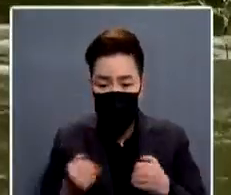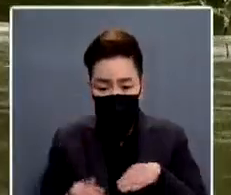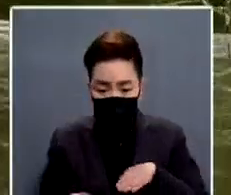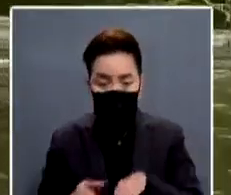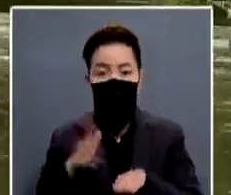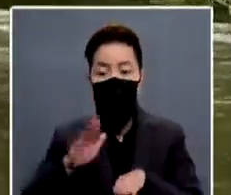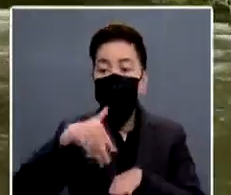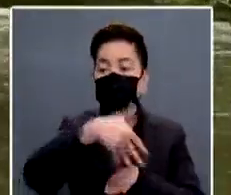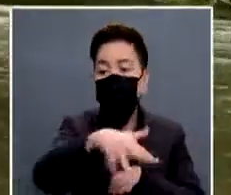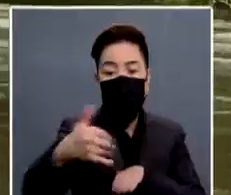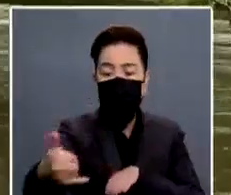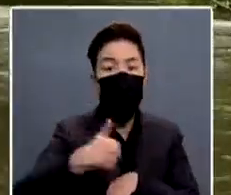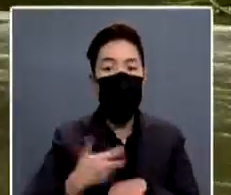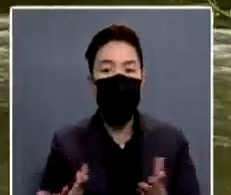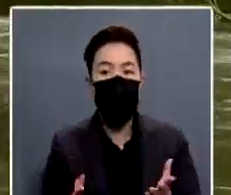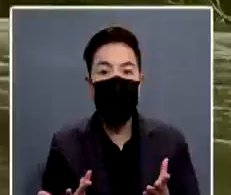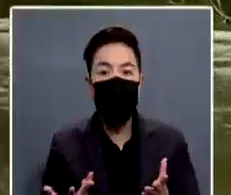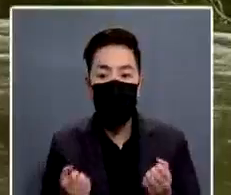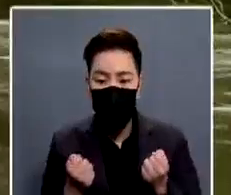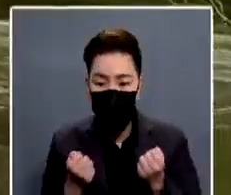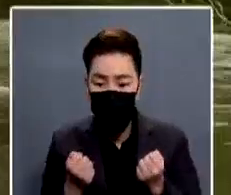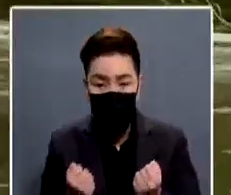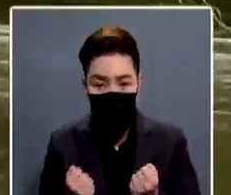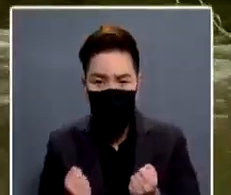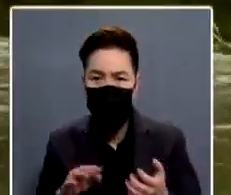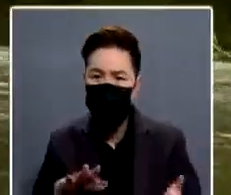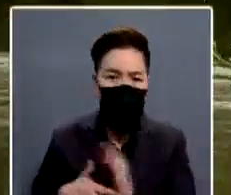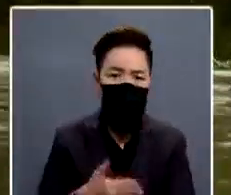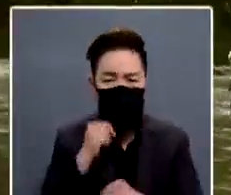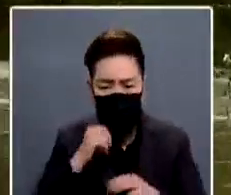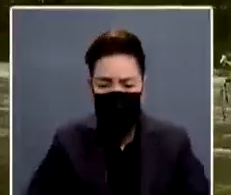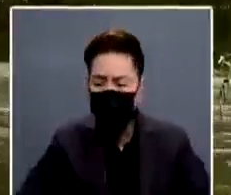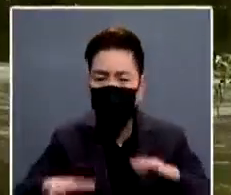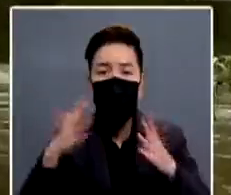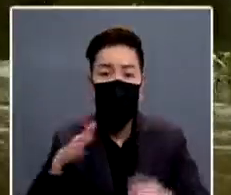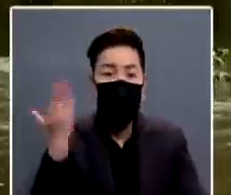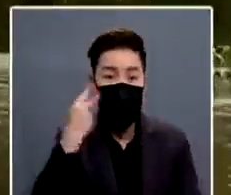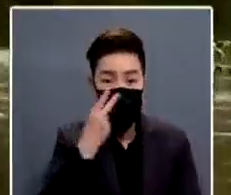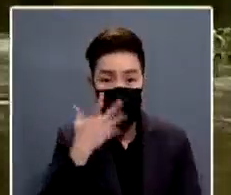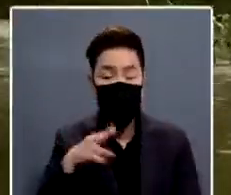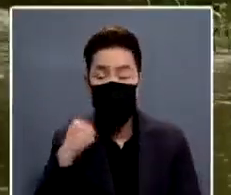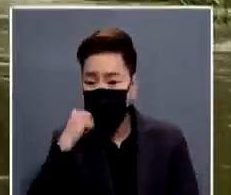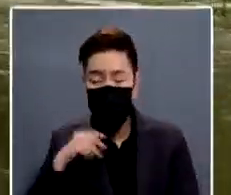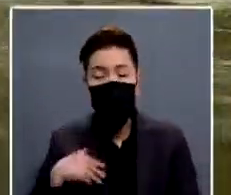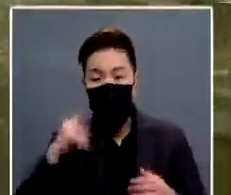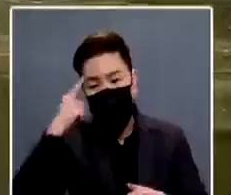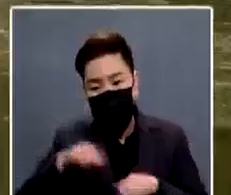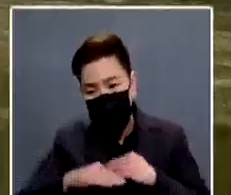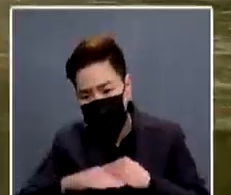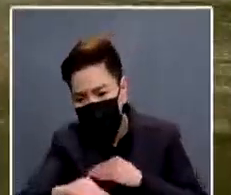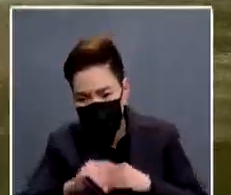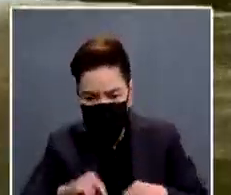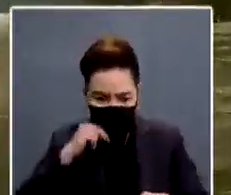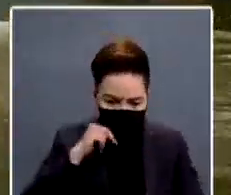แล้วคนที่อยู่นอกพื้นที่แล้วเขาไม่ทราบเนี่ยเวลาเขาขับมาอุบัติเหตุมันจะเกิดขึ้น มัน มีเกิดขึ้นไปแล้วคุณผู้ชมคะคือไม่รู้ว่าตรงไ